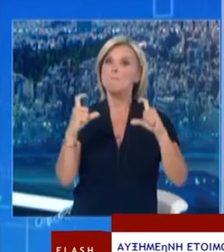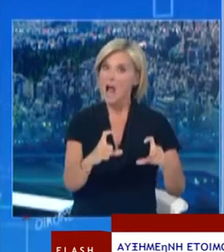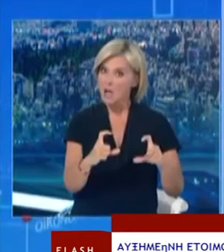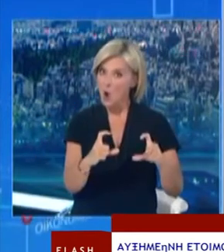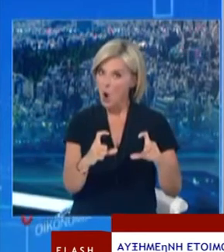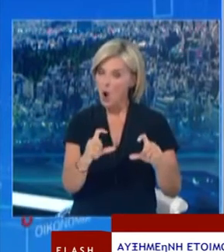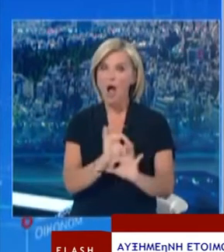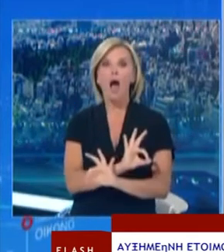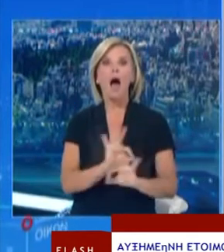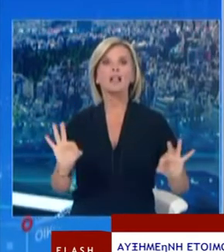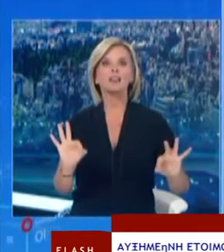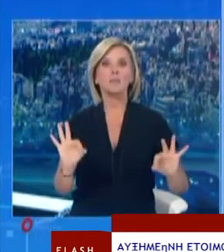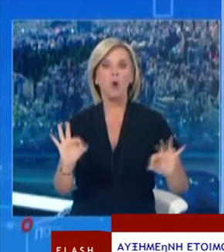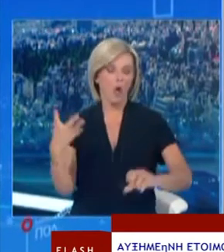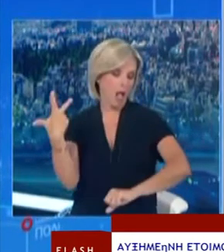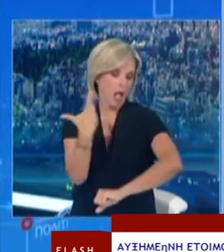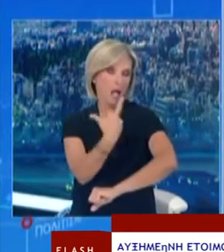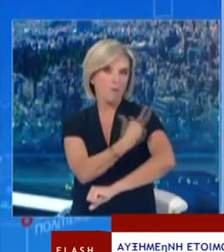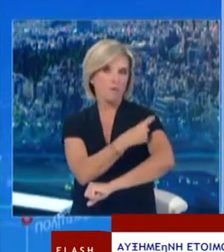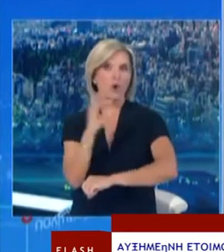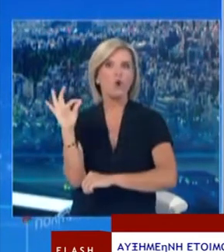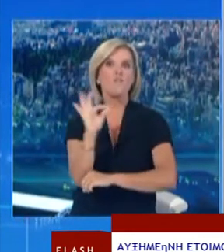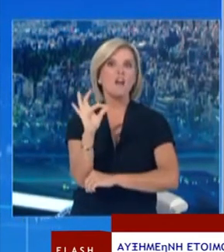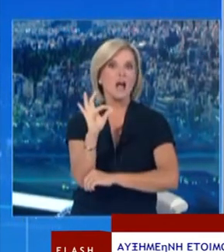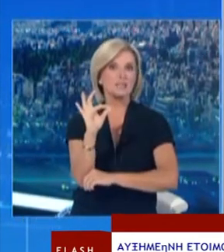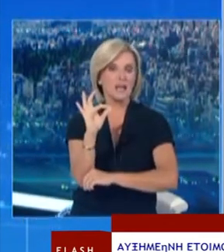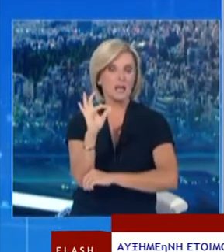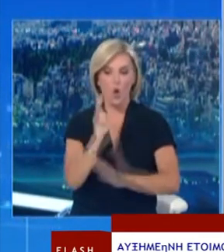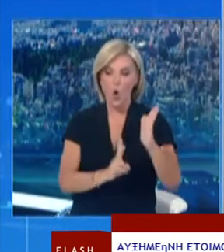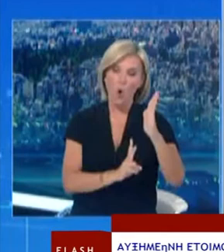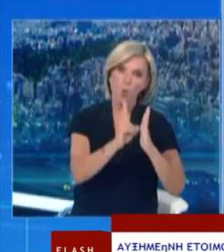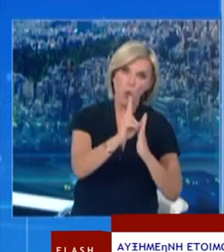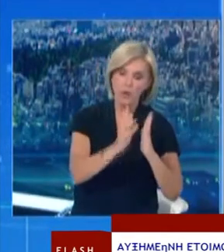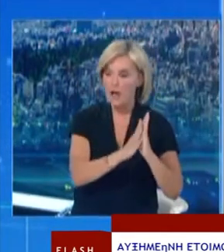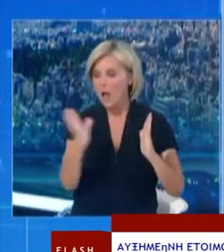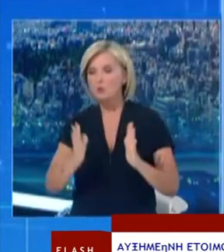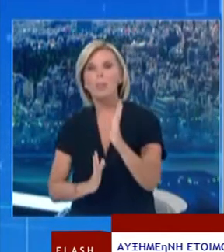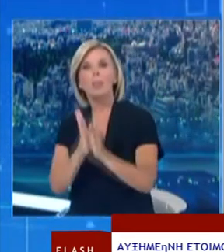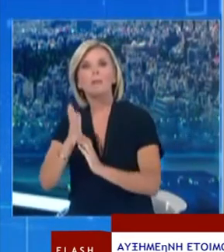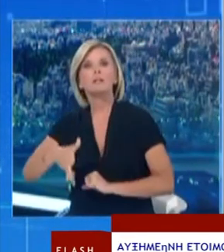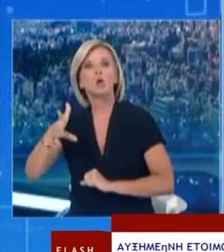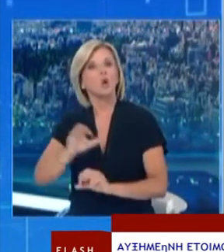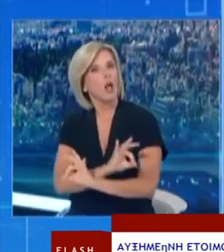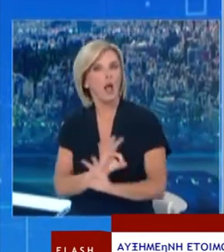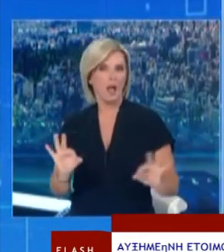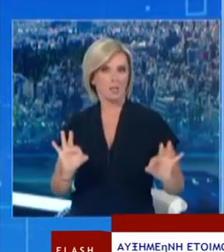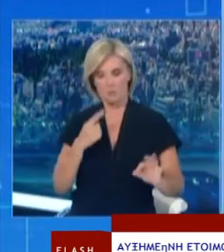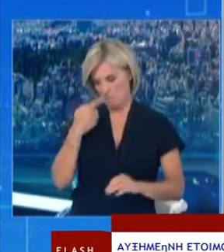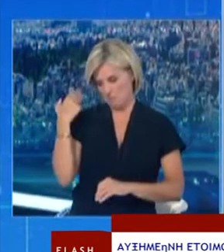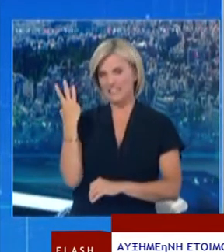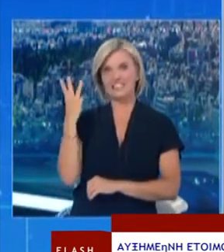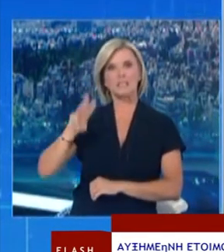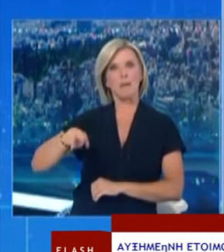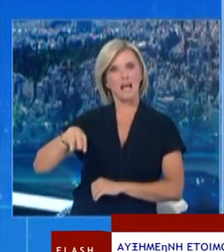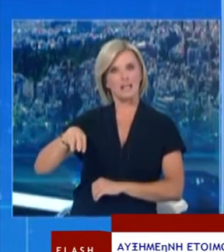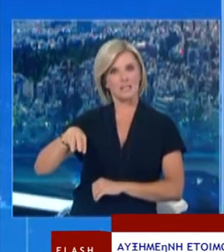για εμβολιασμό παιδιών ηλικίας 12 έως 15 ετών. Ενώ πριν 3 μέρες, μόλις την Παρασκευή,